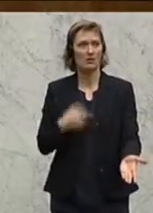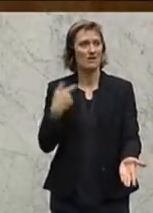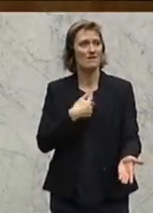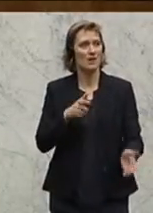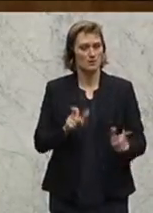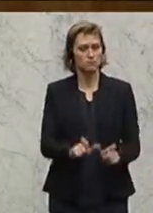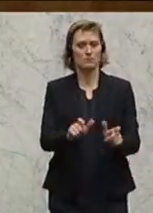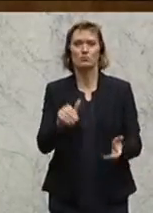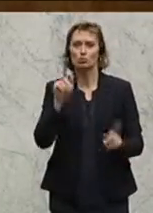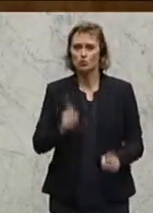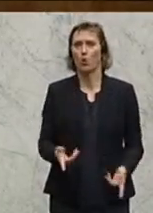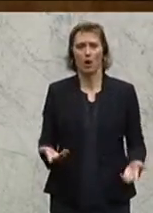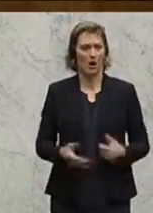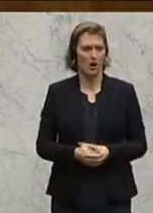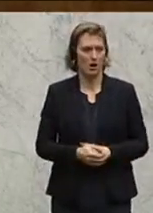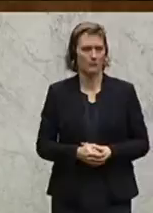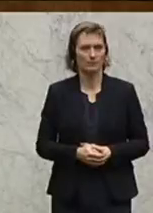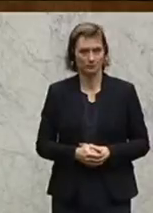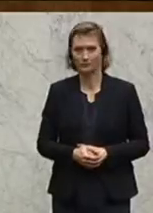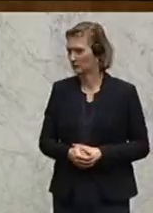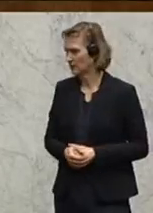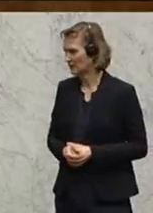wir sollten hier wirklich auch versuchen, den einzuschränken.